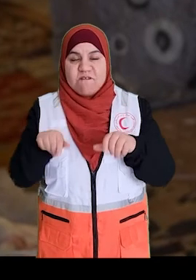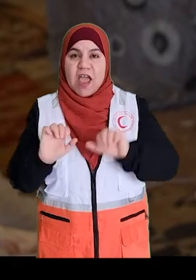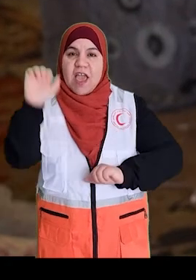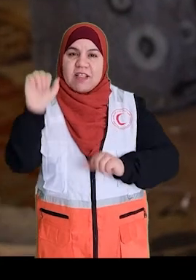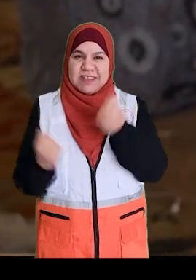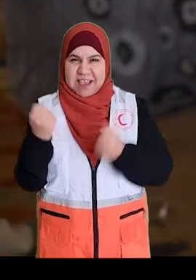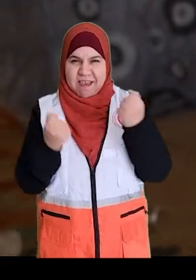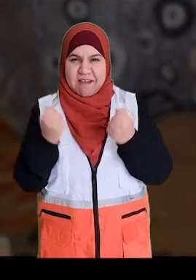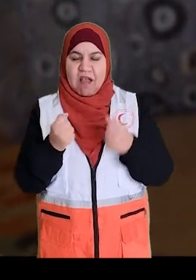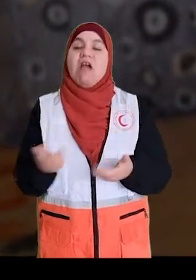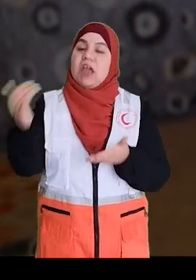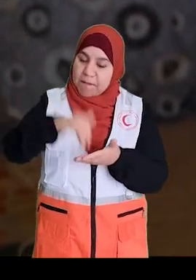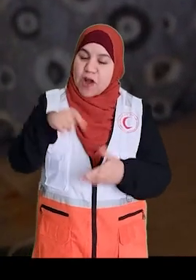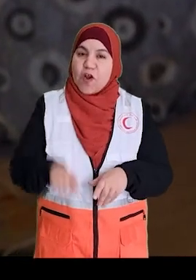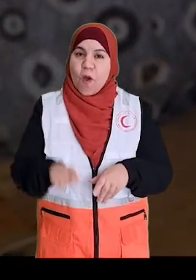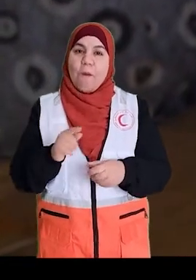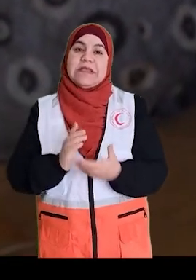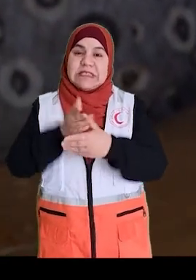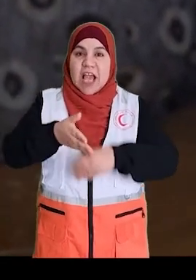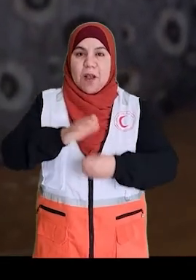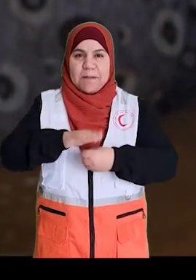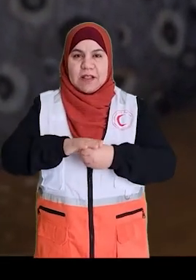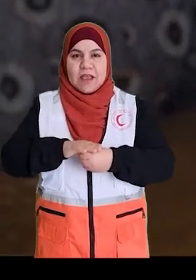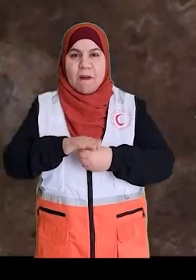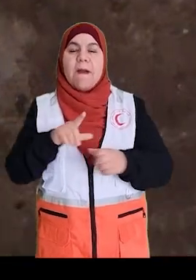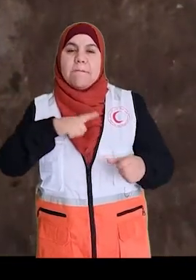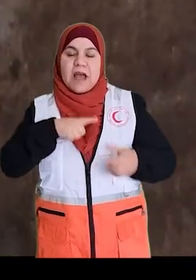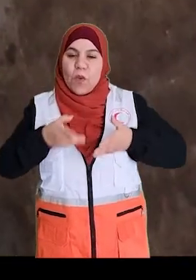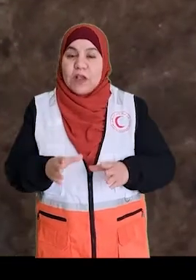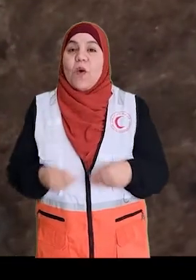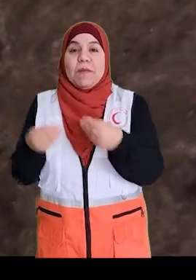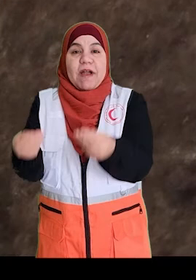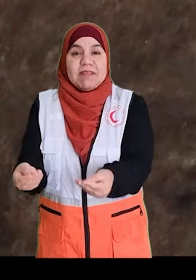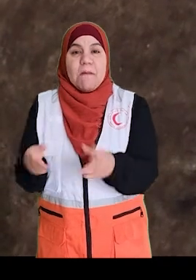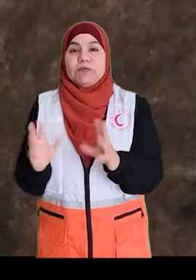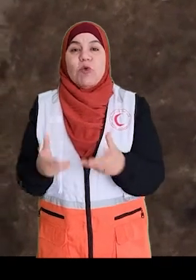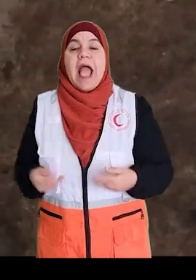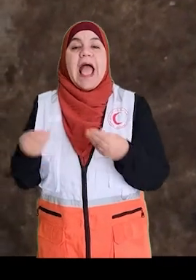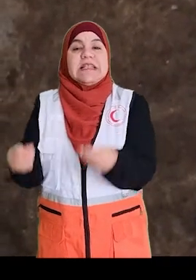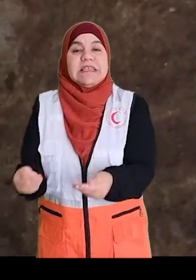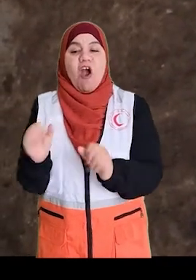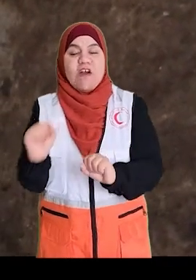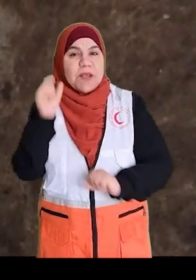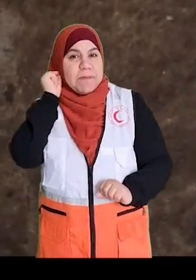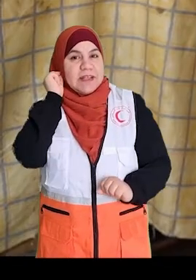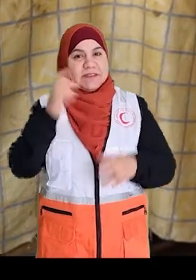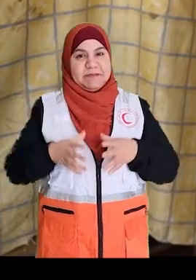المتنقلة، وإحنا جايين نعمل لك زيارة منزلية ما بعد الولادة، ونقدم لك هدية بسيطة